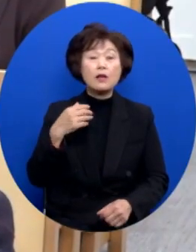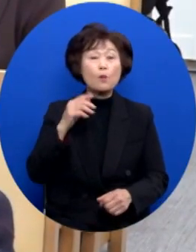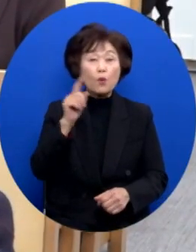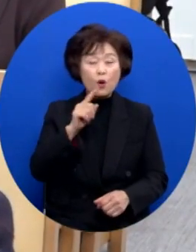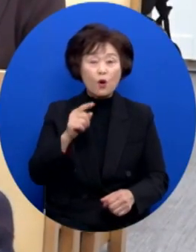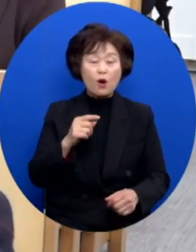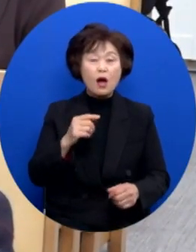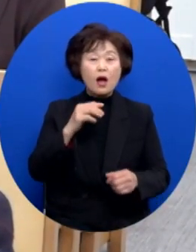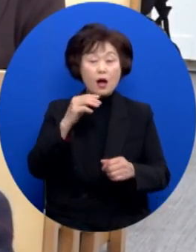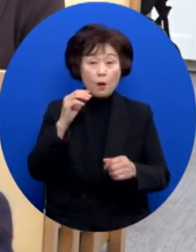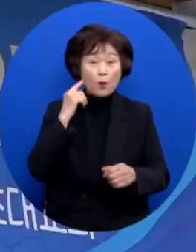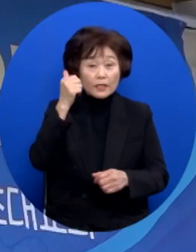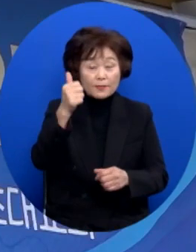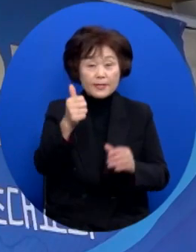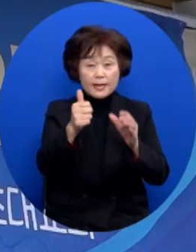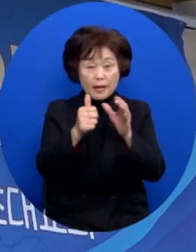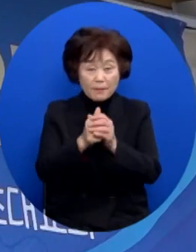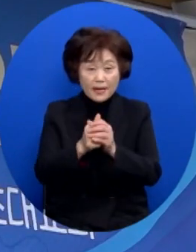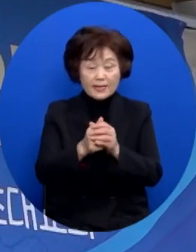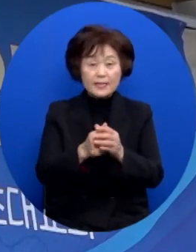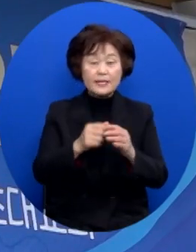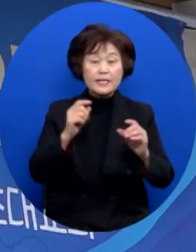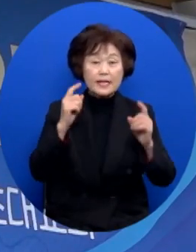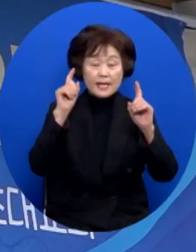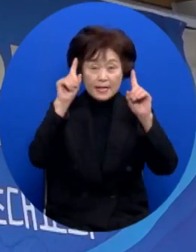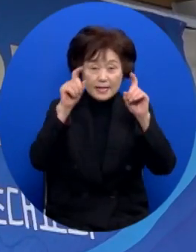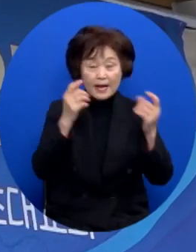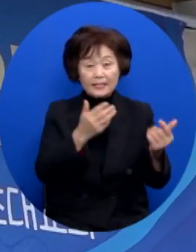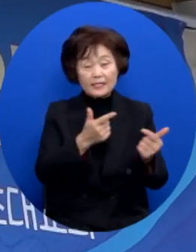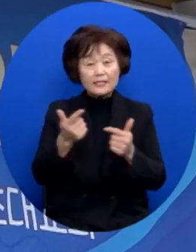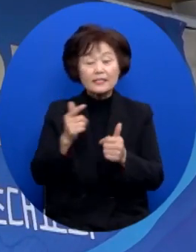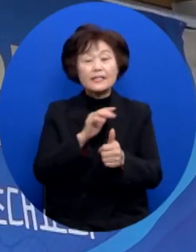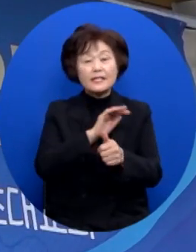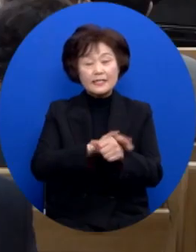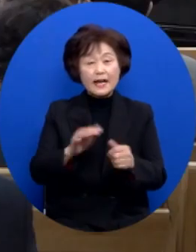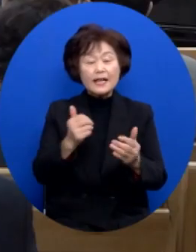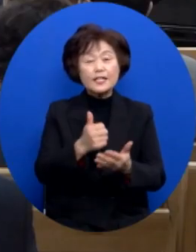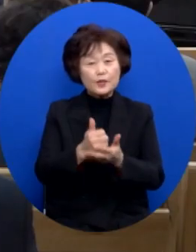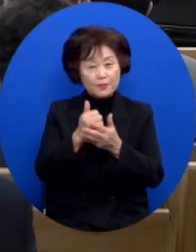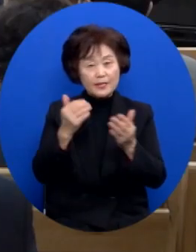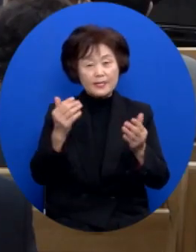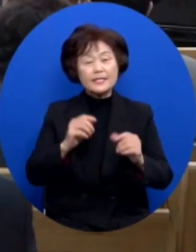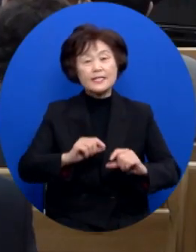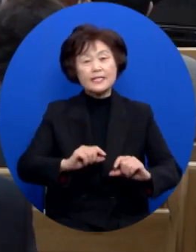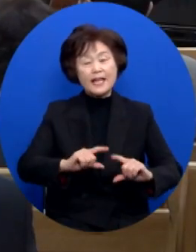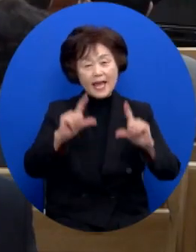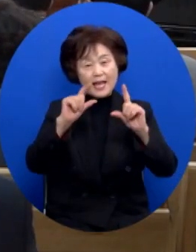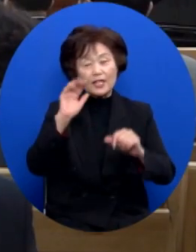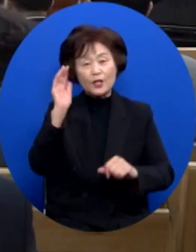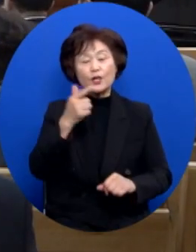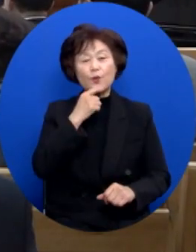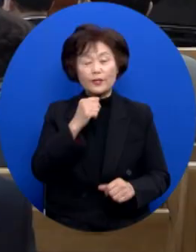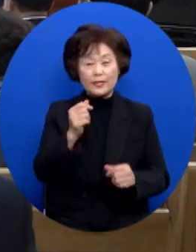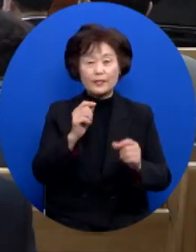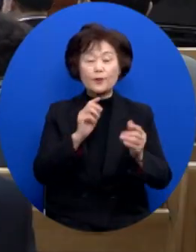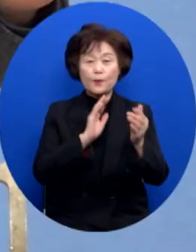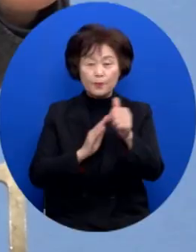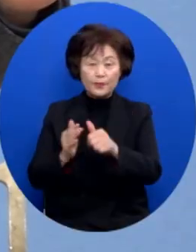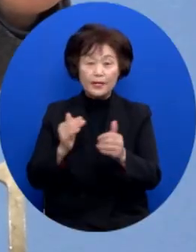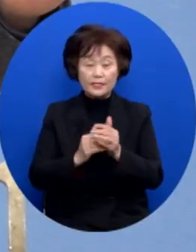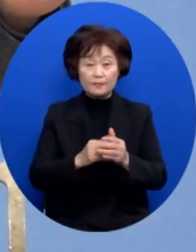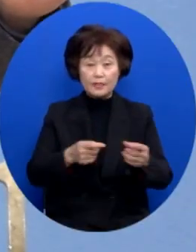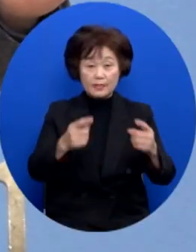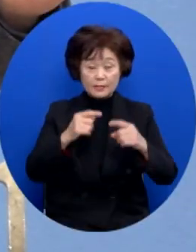섬기는 것이라며 새해 한국교회 성도들을 섬기는 한 해가 되길 바란다고 강조했습니다. 참석자들은